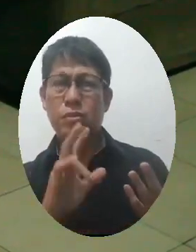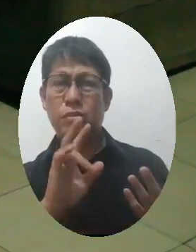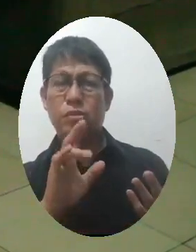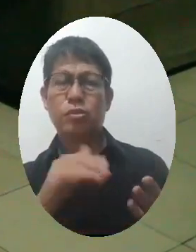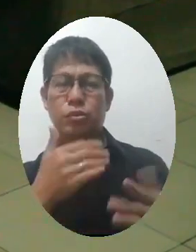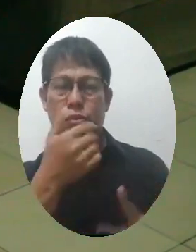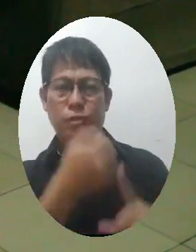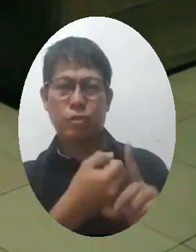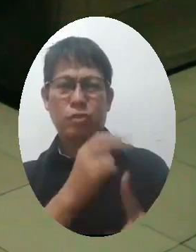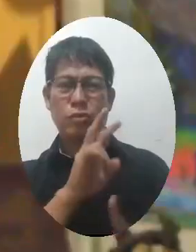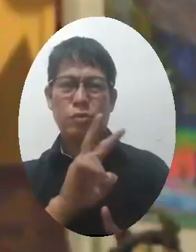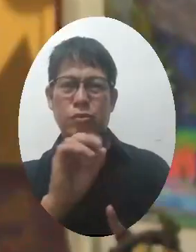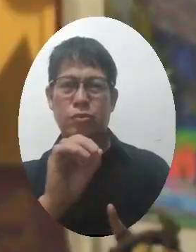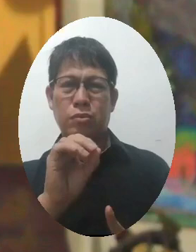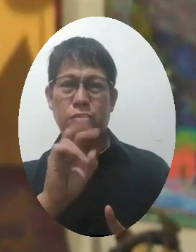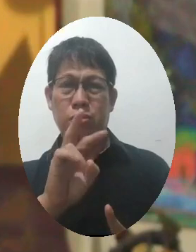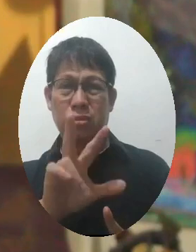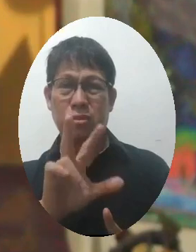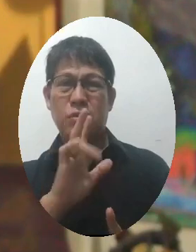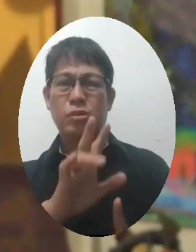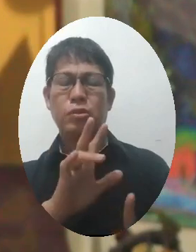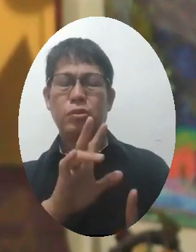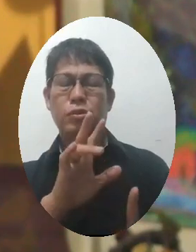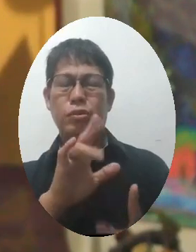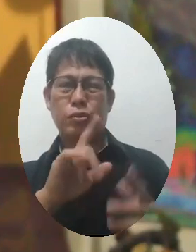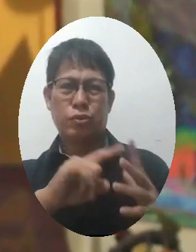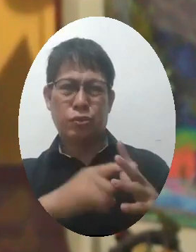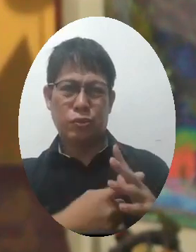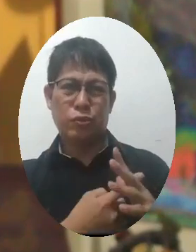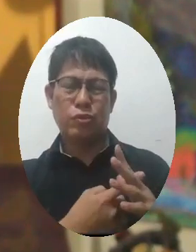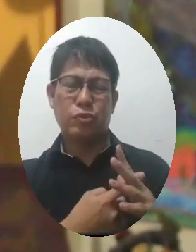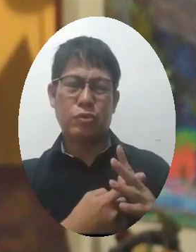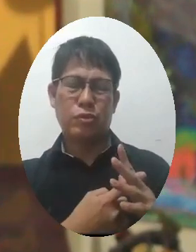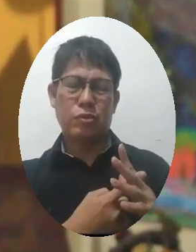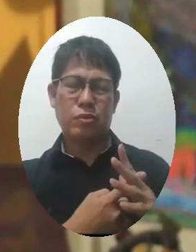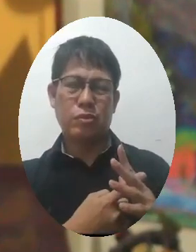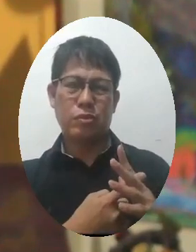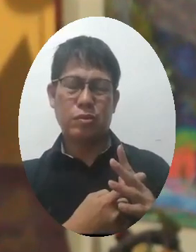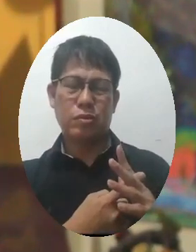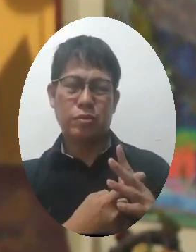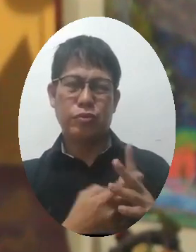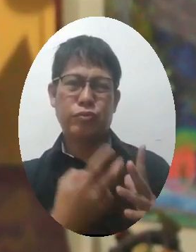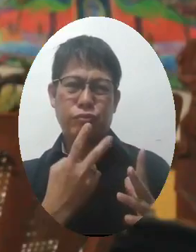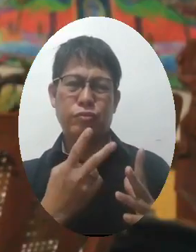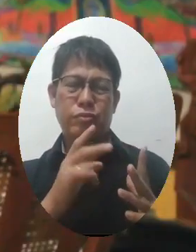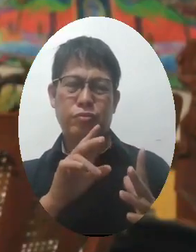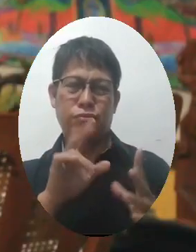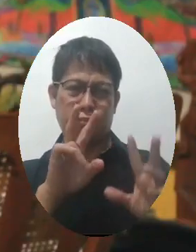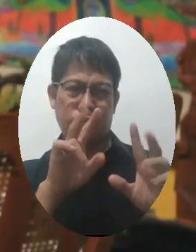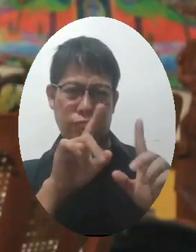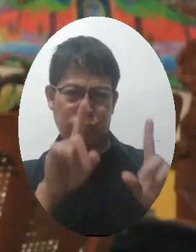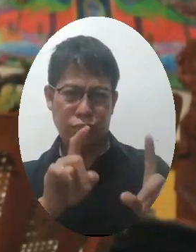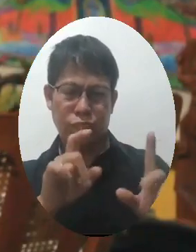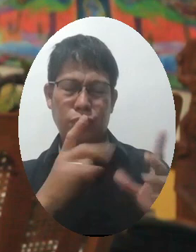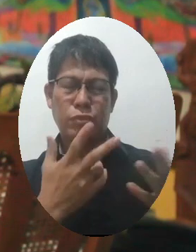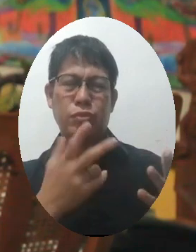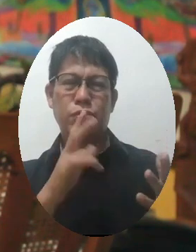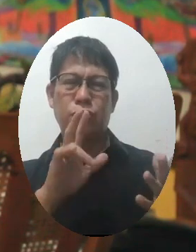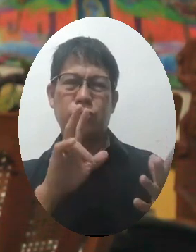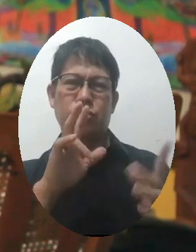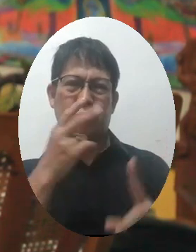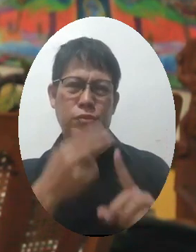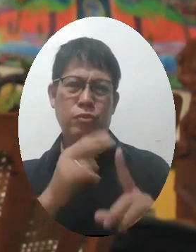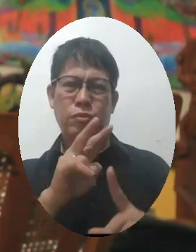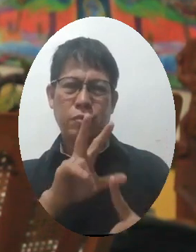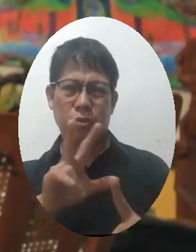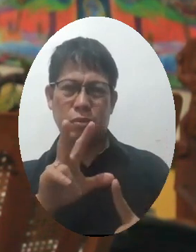September 2020, nagsimula ang induction phase ng chemotherapy ni Mateo. Magkaroon ng 2 buwan ng